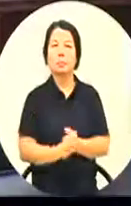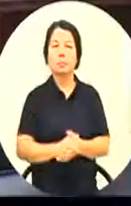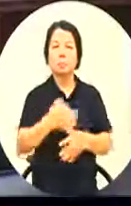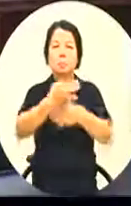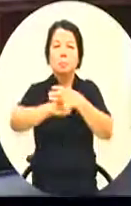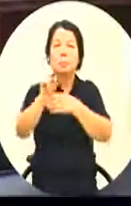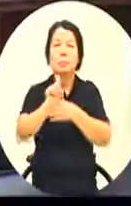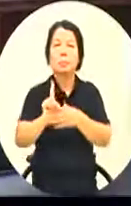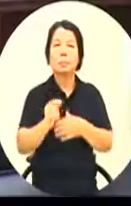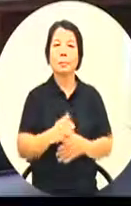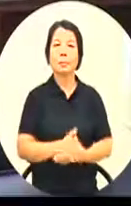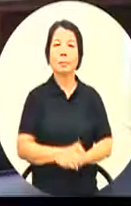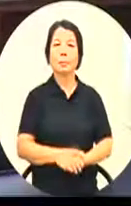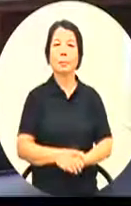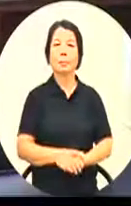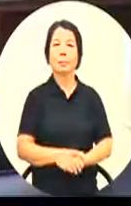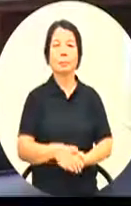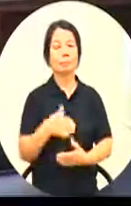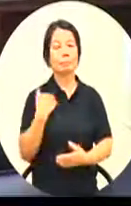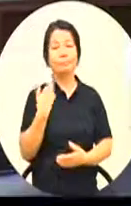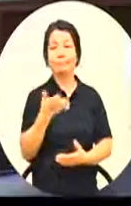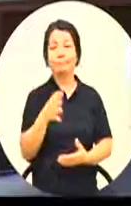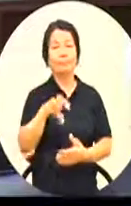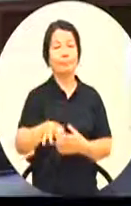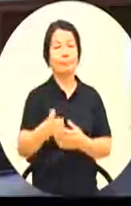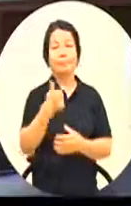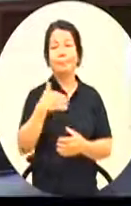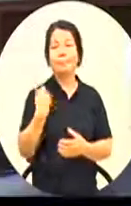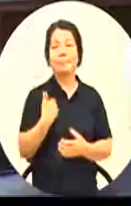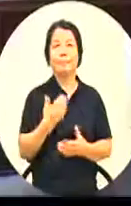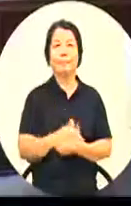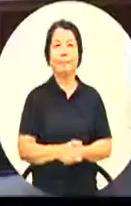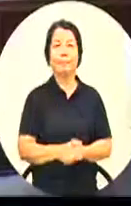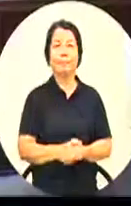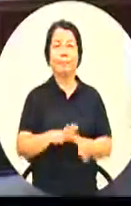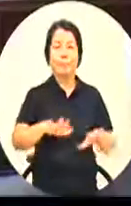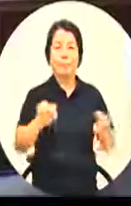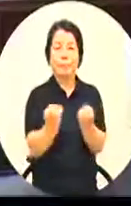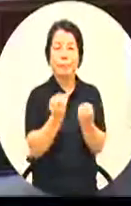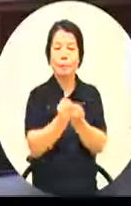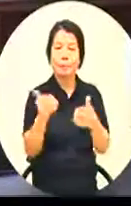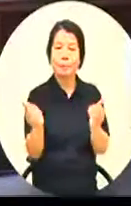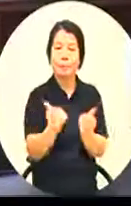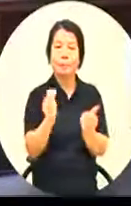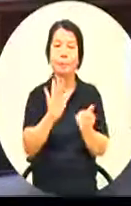么吗？不知道哈。好，现在发生个问题了，